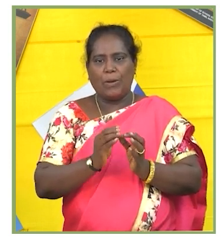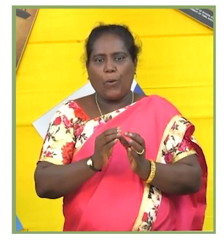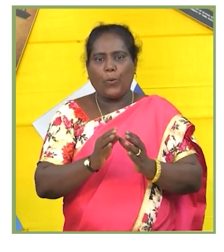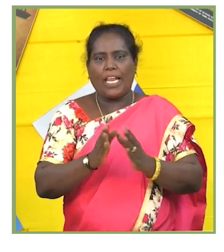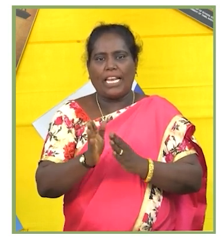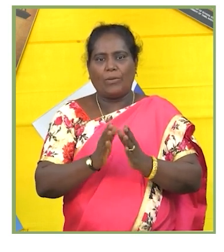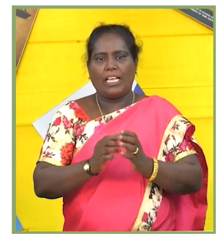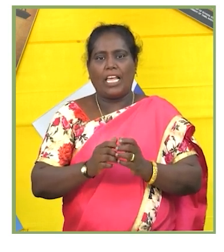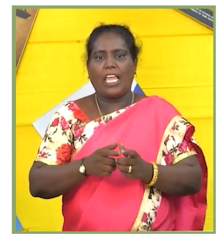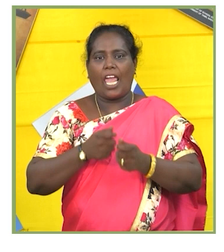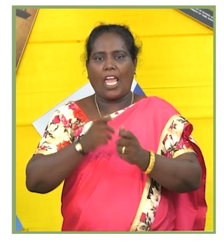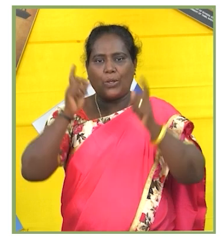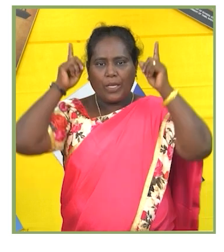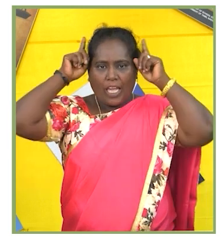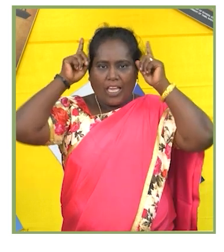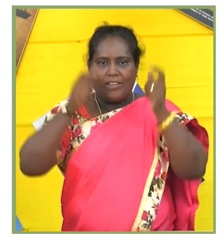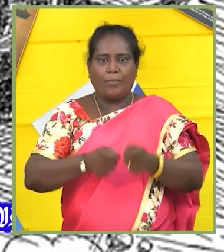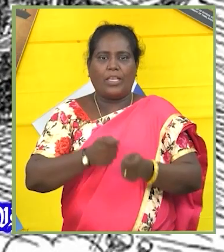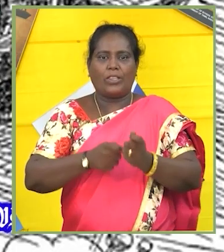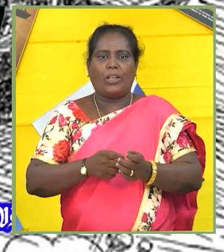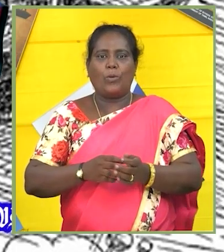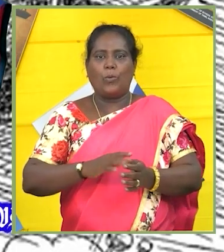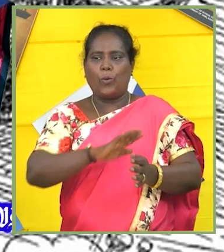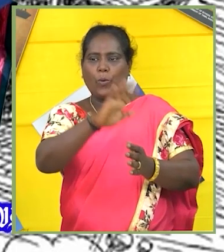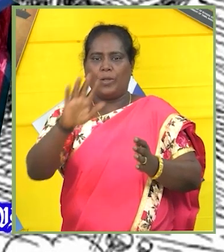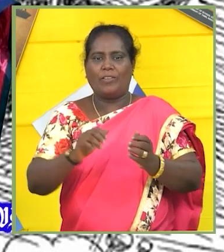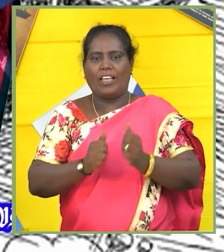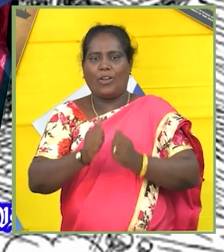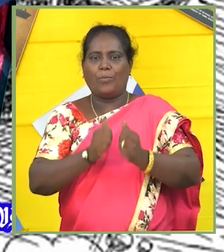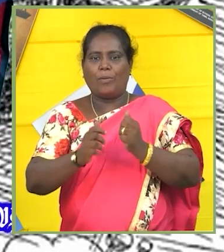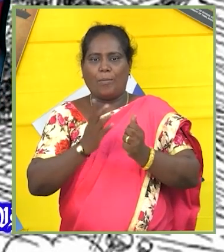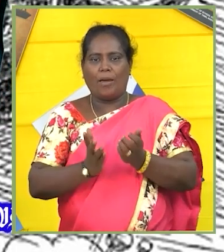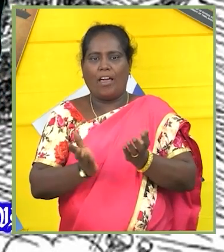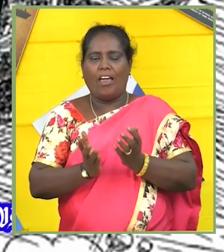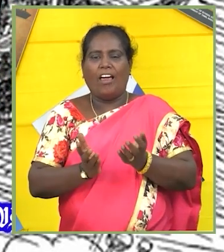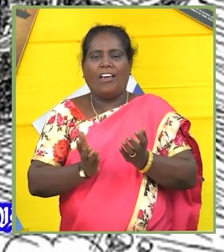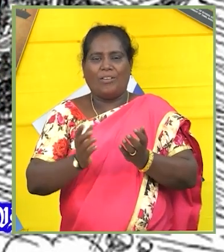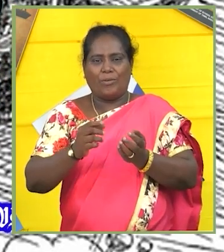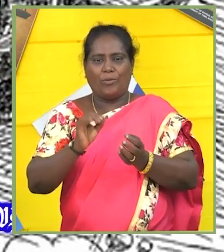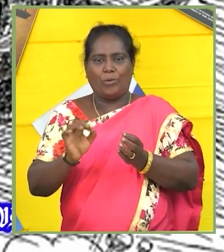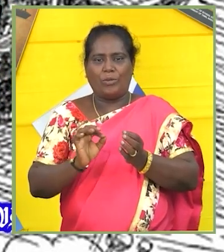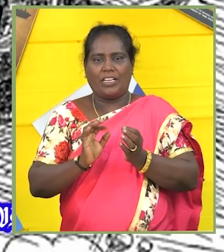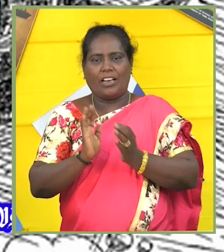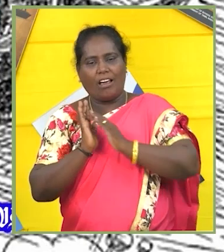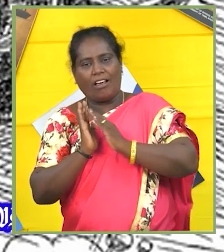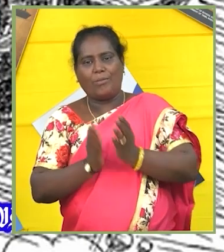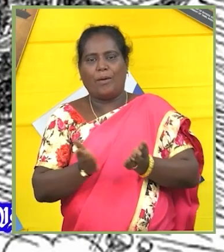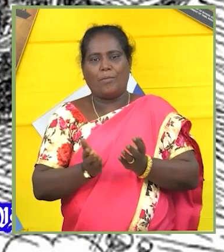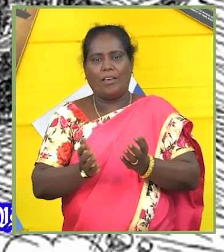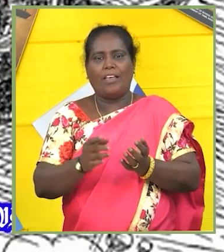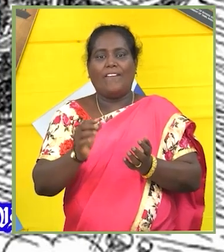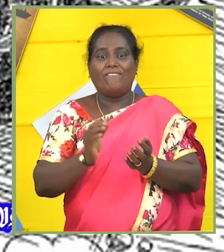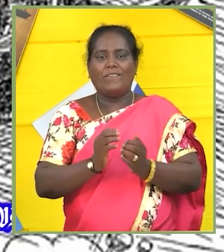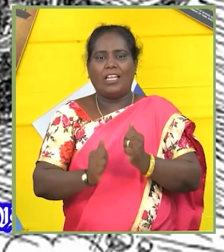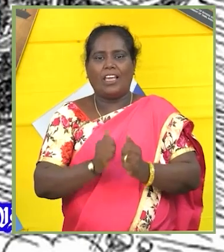பண்பாடு உரைநடை உலகம் ஏறு தழுவுதல். ஓடி விளையாடு பாப்பா, நீ ஓய்ந்திருக்கலாகாது பாப்பா என்று பாடியுள்ளார்